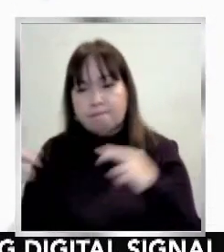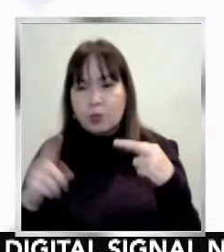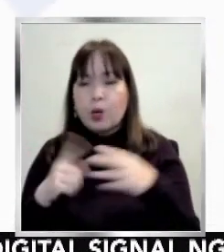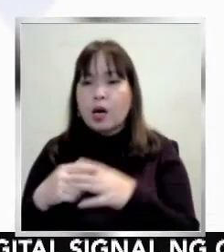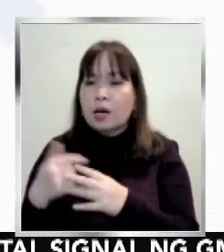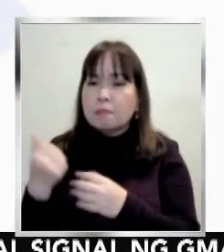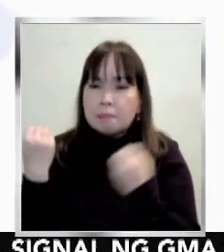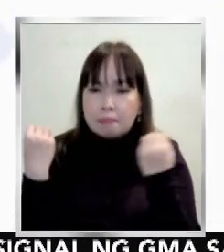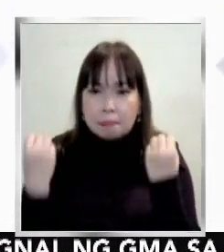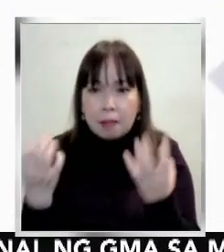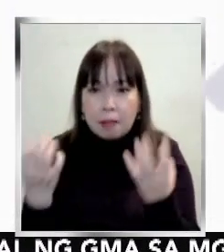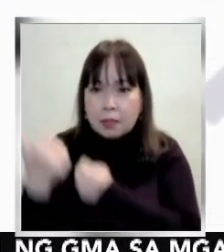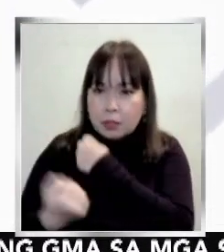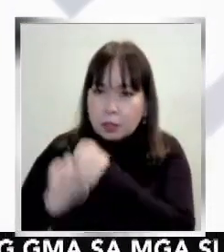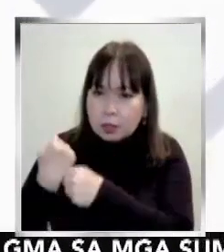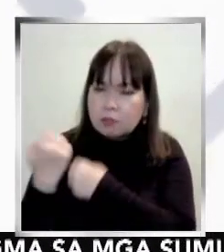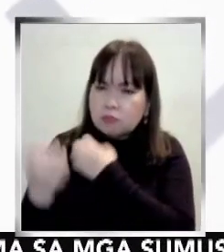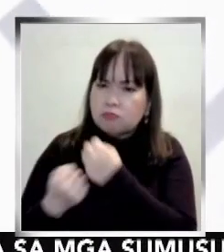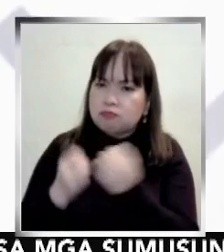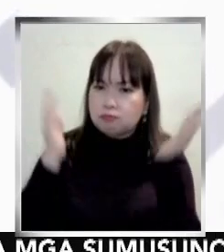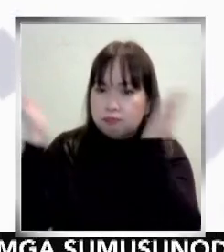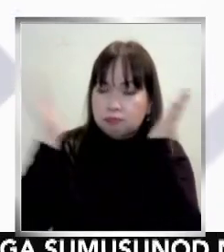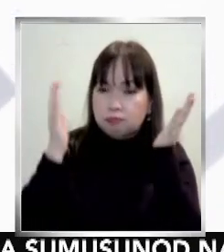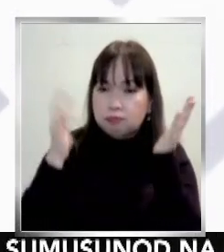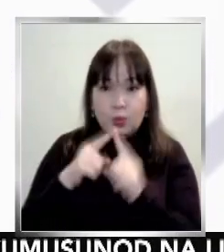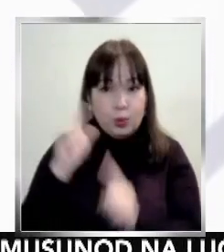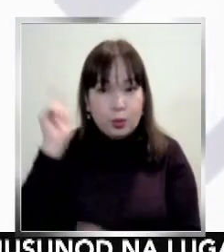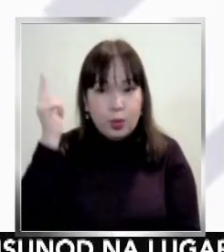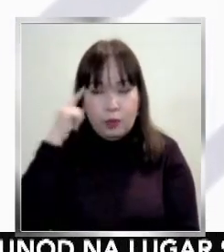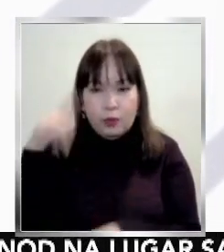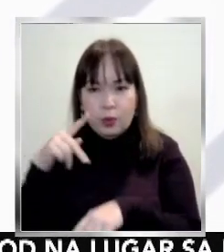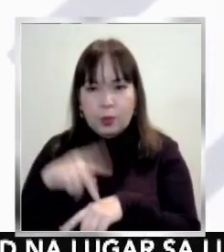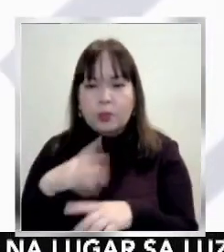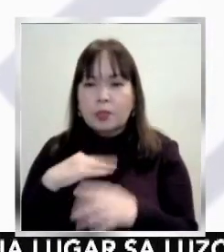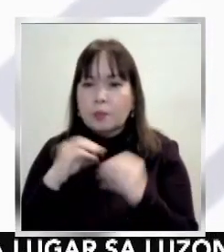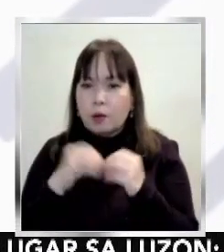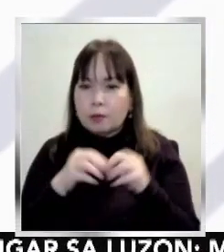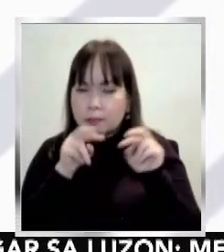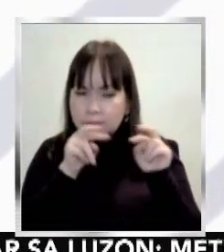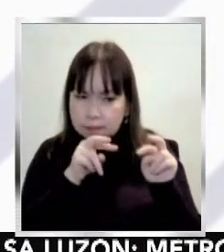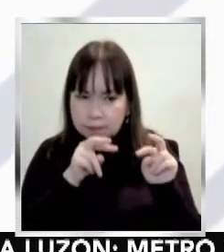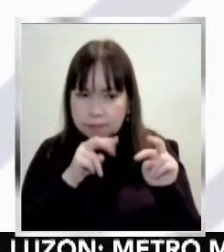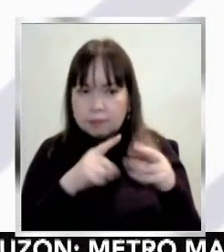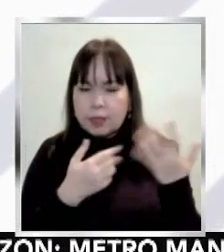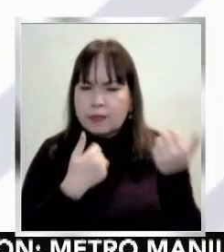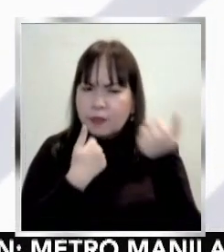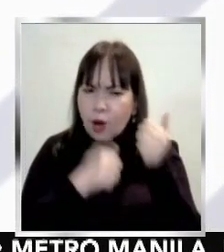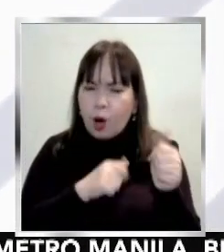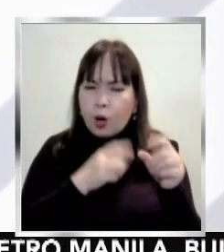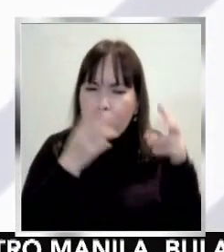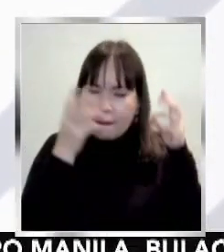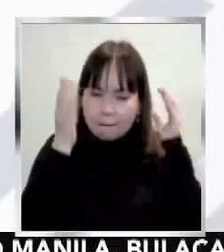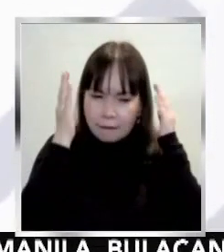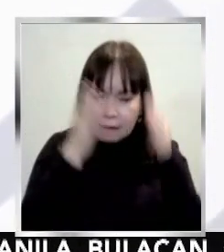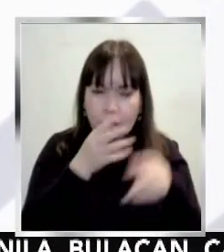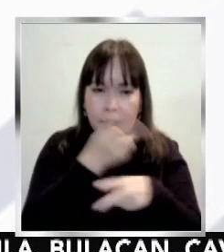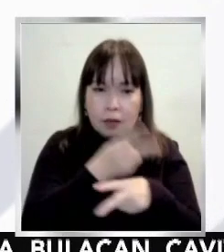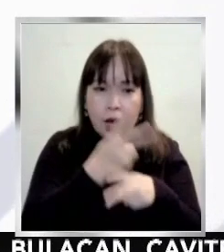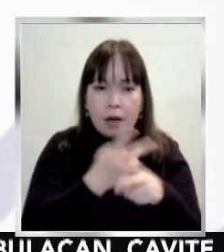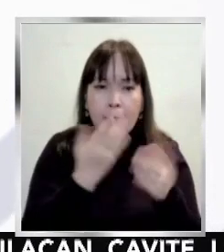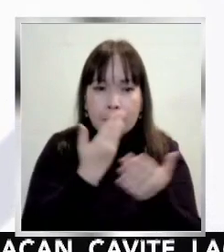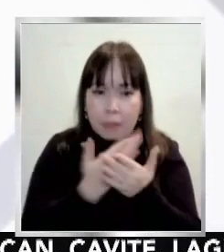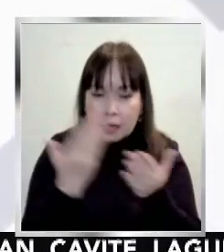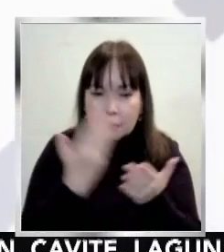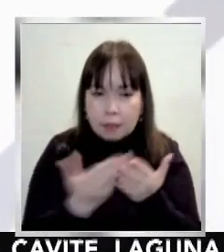ng PSDBM sa gobyerno para naman mapagtuunan nila ng mandatong tutukan ang pagbili ng mga Common